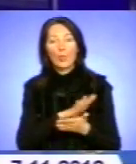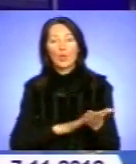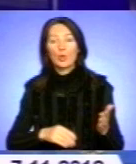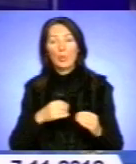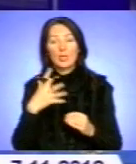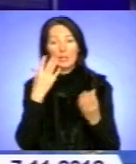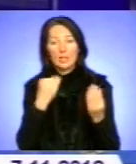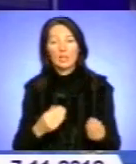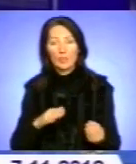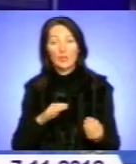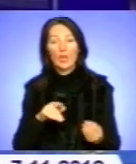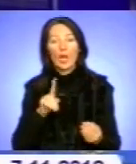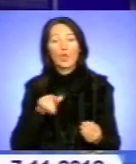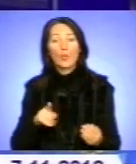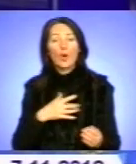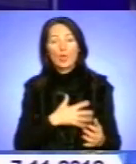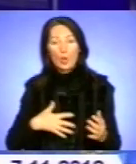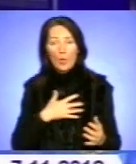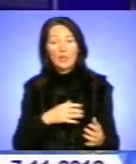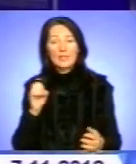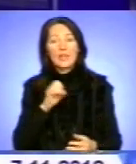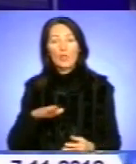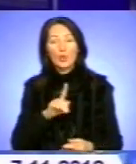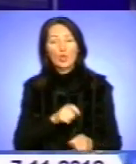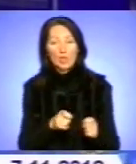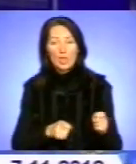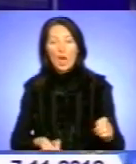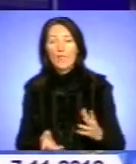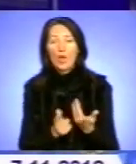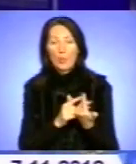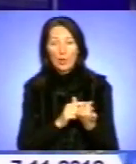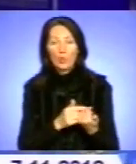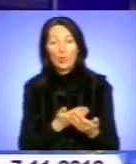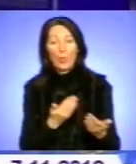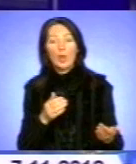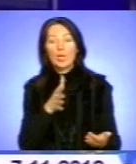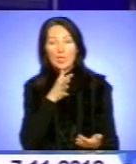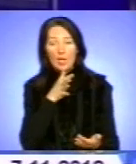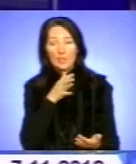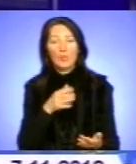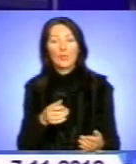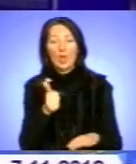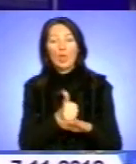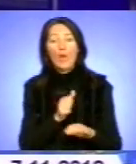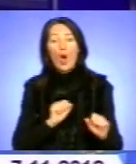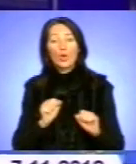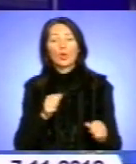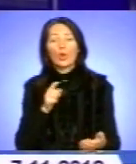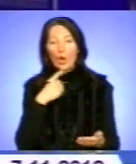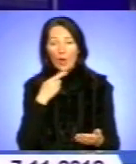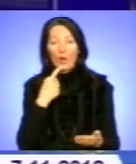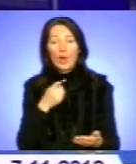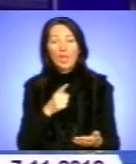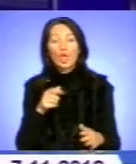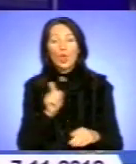волевиявлення. А тому стурбованість Європи щодо затягування підрахунку передчасна. Водночас глава уряду наполягає, норми та